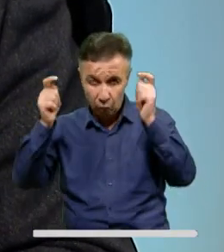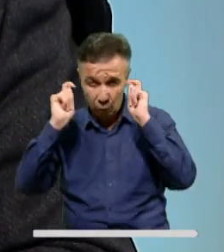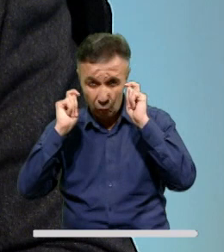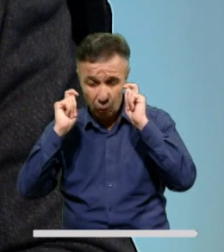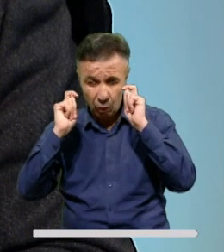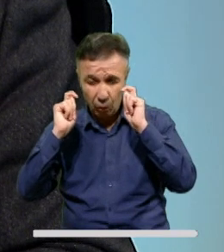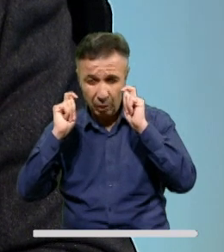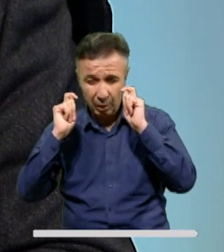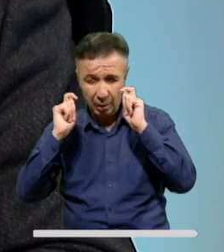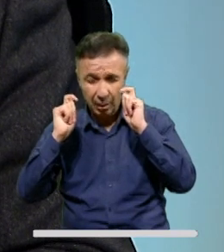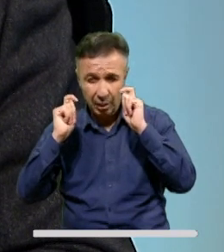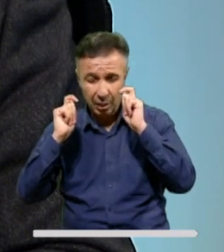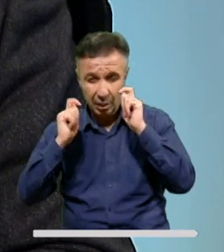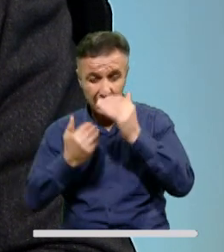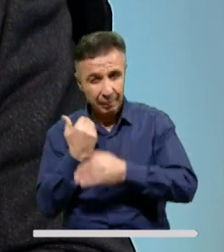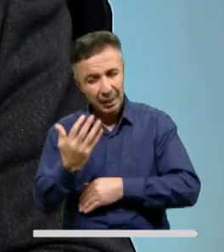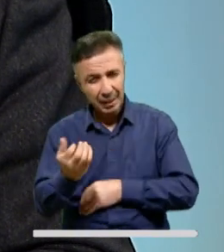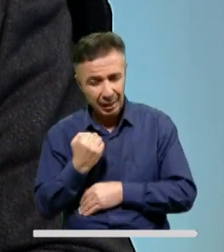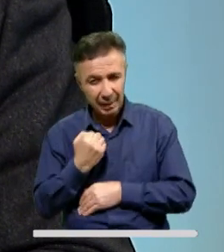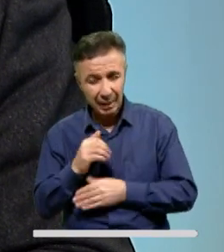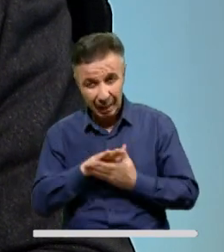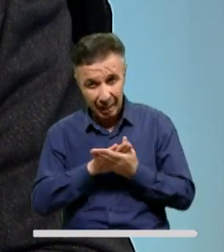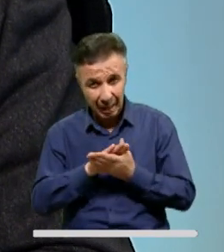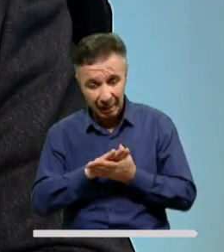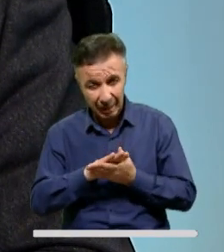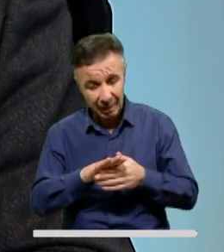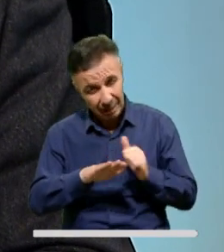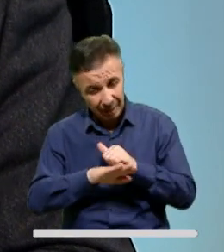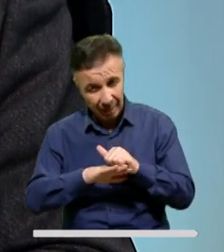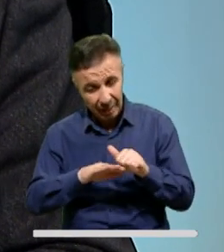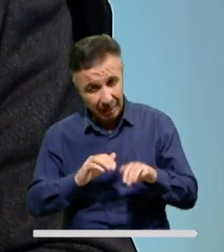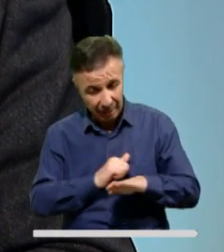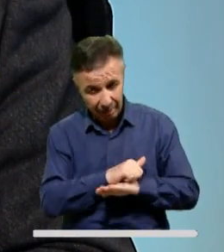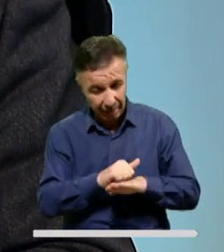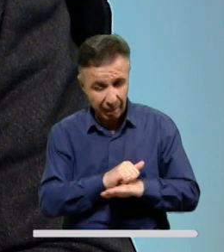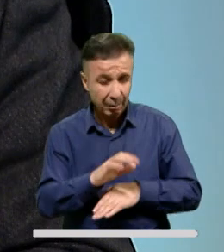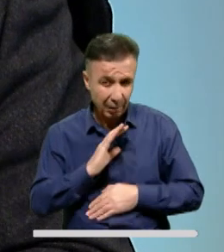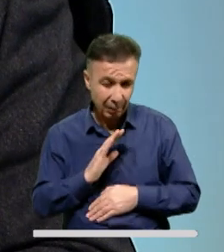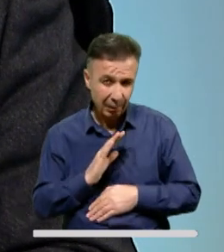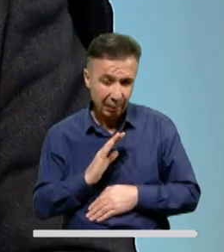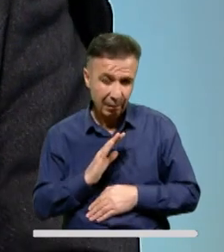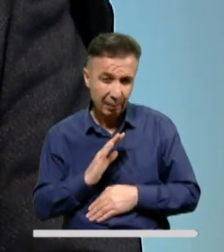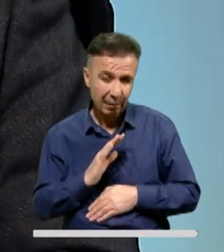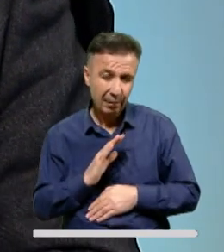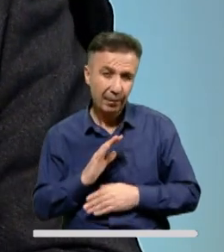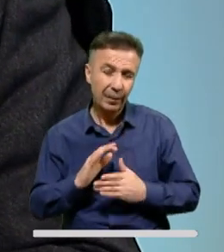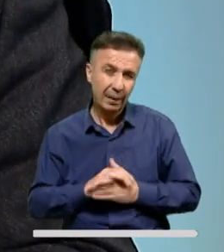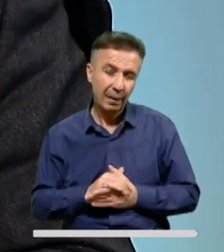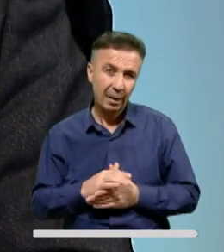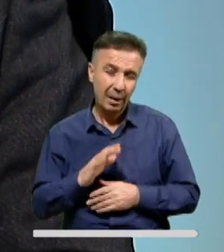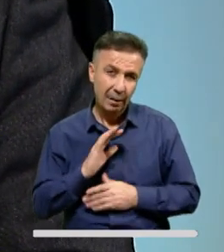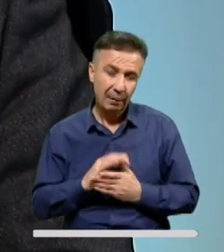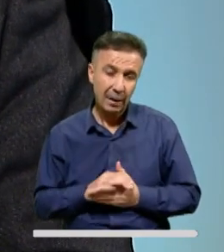Yani hanımefendi, evet, gusül abdesti alırken yıkayabileceğini söylediniz. Evet. Yani neden o zaman yıkayabiliyor da